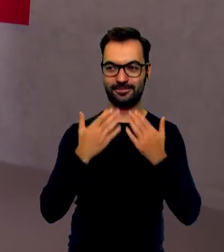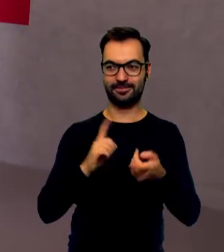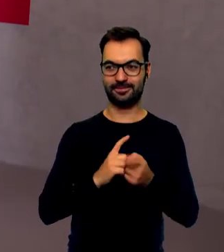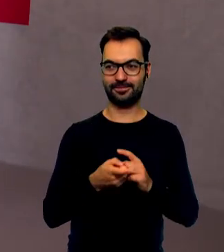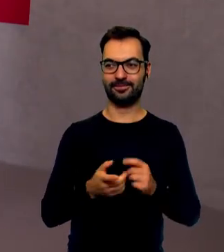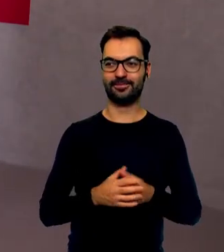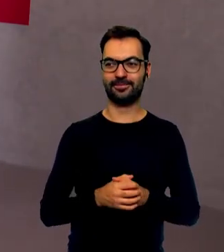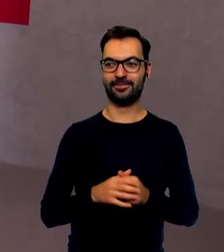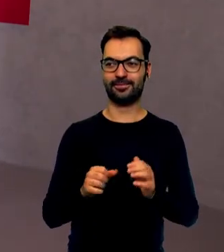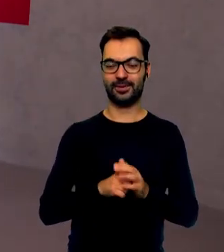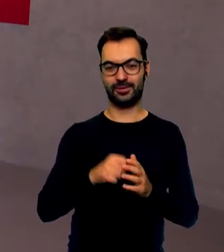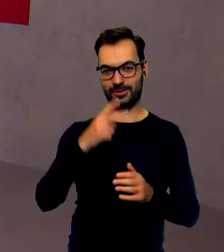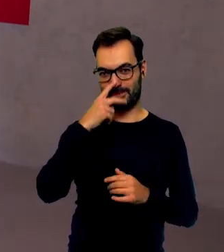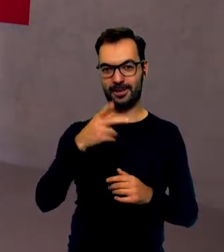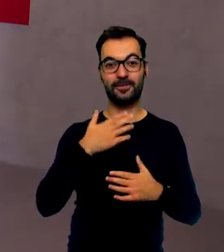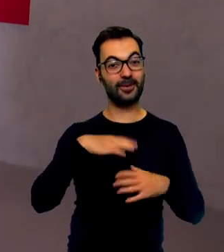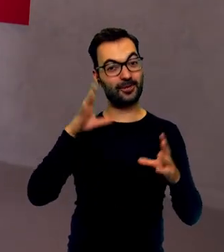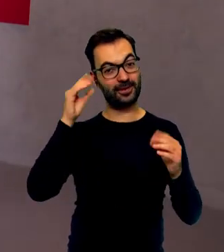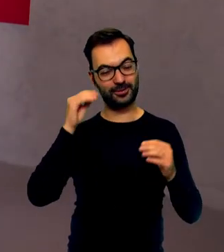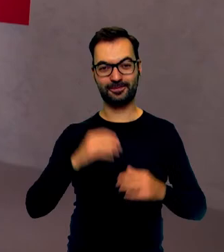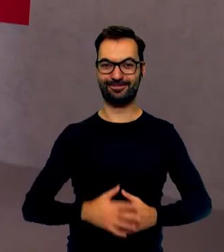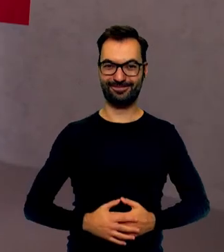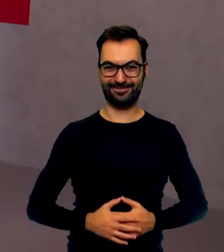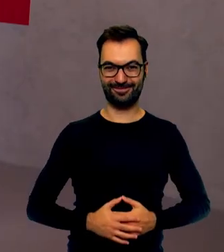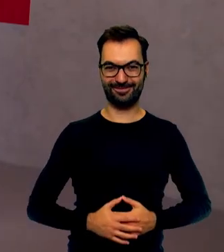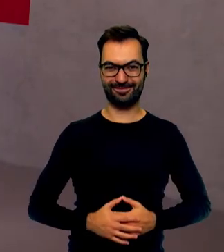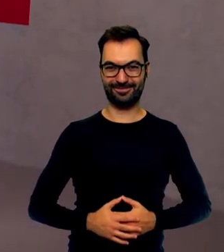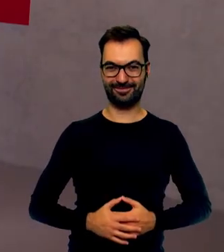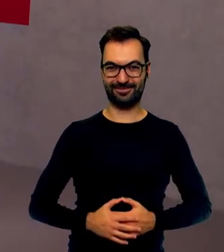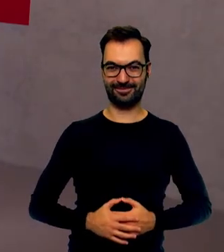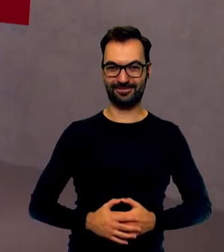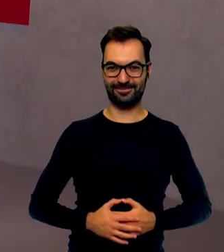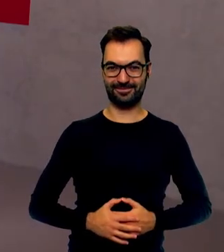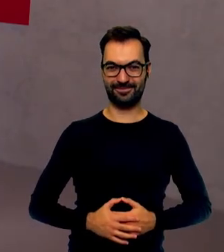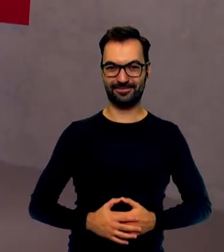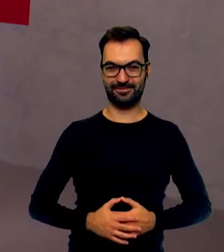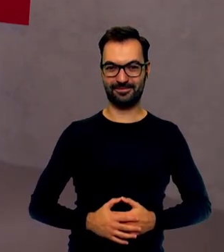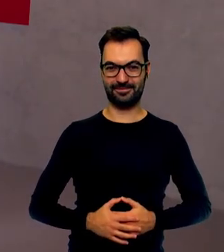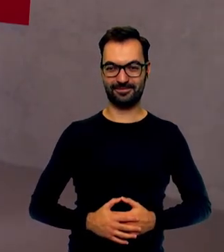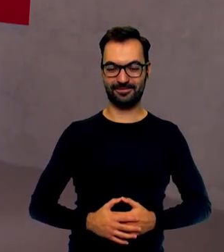za spotkanie i do zobaczenia. Dobrej nocy, drodzy Państwo. Dobrej nocy. Dziękuję, Cweta.